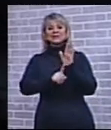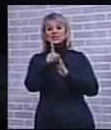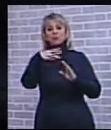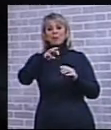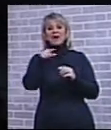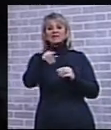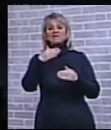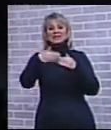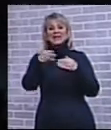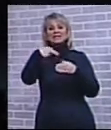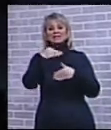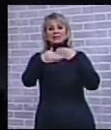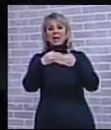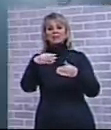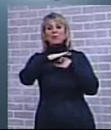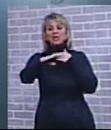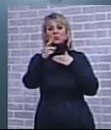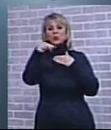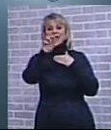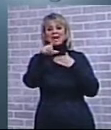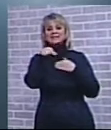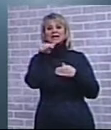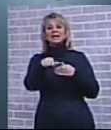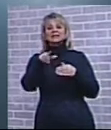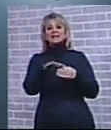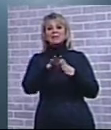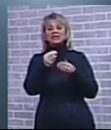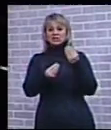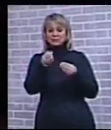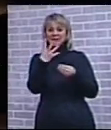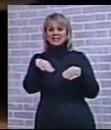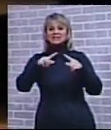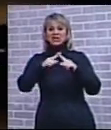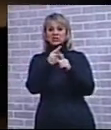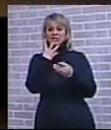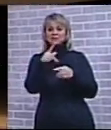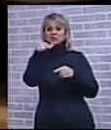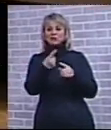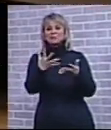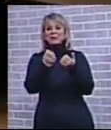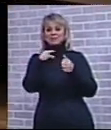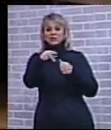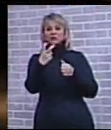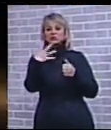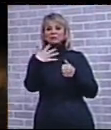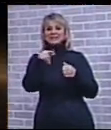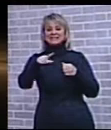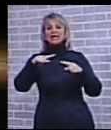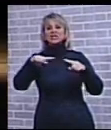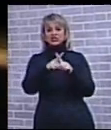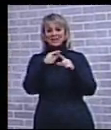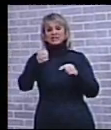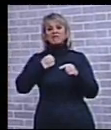марте. Финальный этап проходит на полигоне в Бурятии. Там разыгрывают 15 тактических эпизодов с применением 250